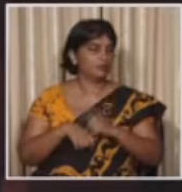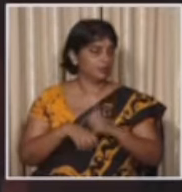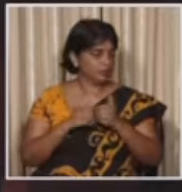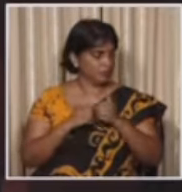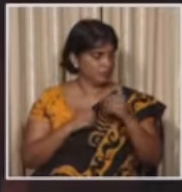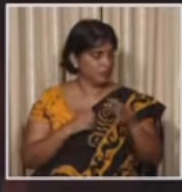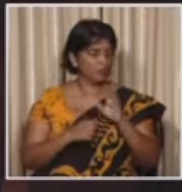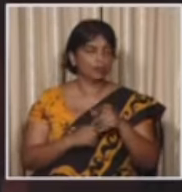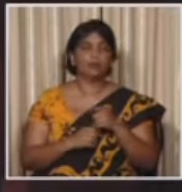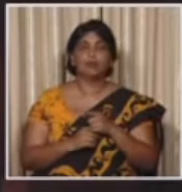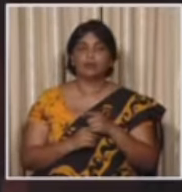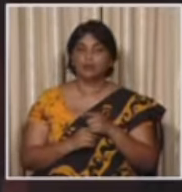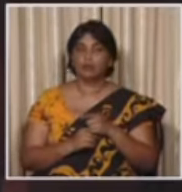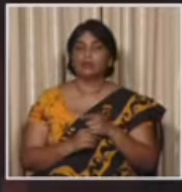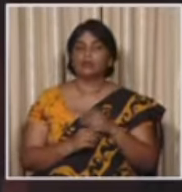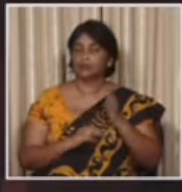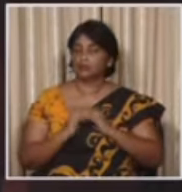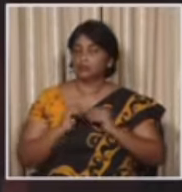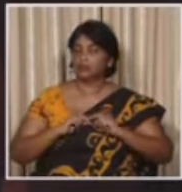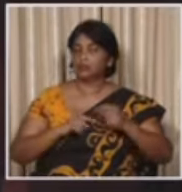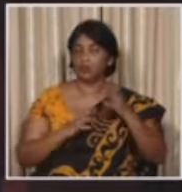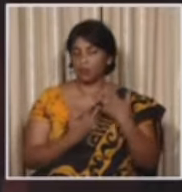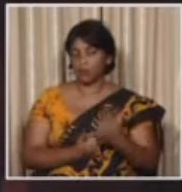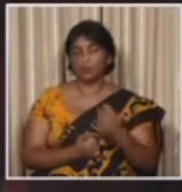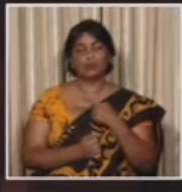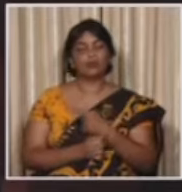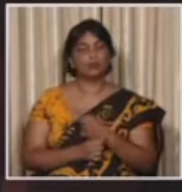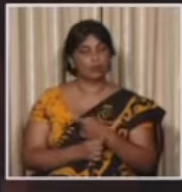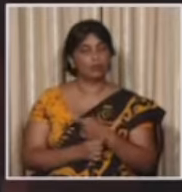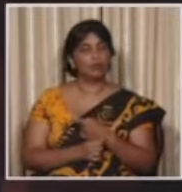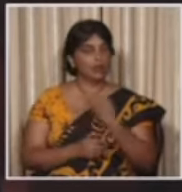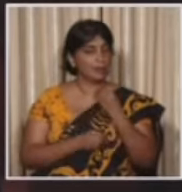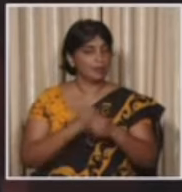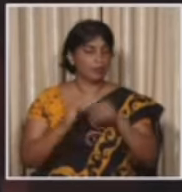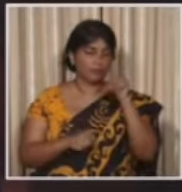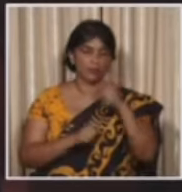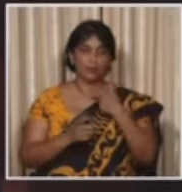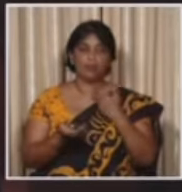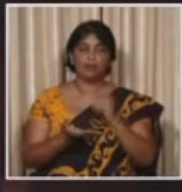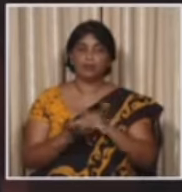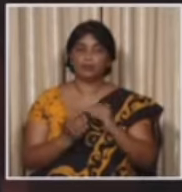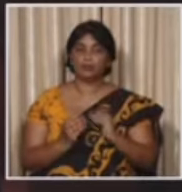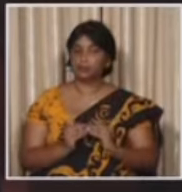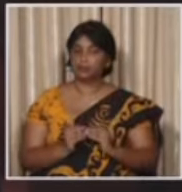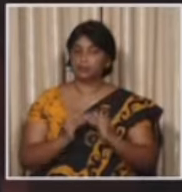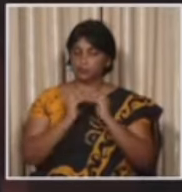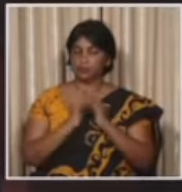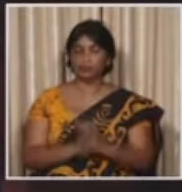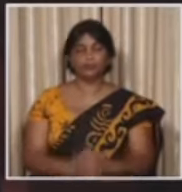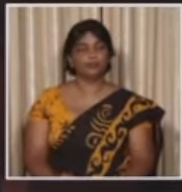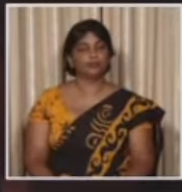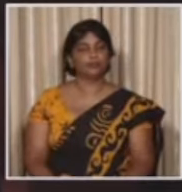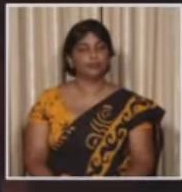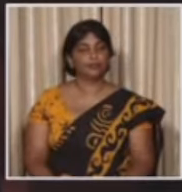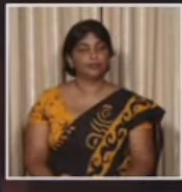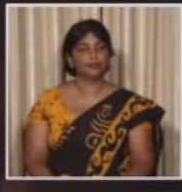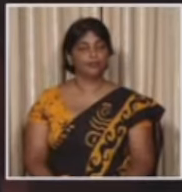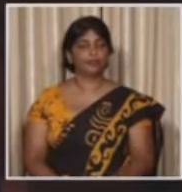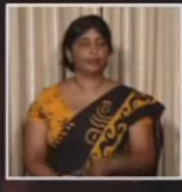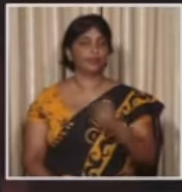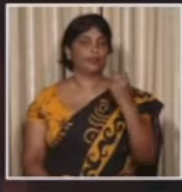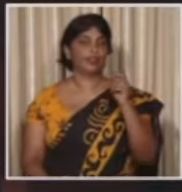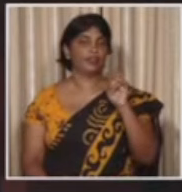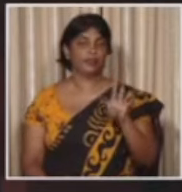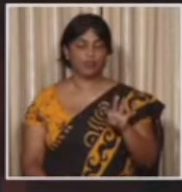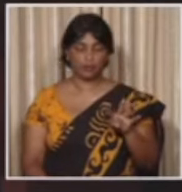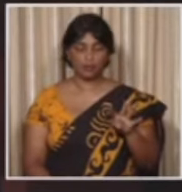පරාසයක් ක්‍රියාත්මක කරන්නට ඕන මේ කර්මාන්තකරුවන්ට අපහු නැගිටින්. මේක නිකන්